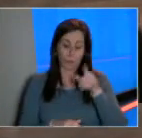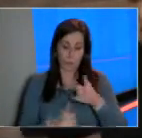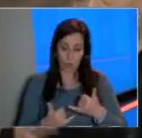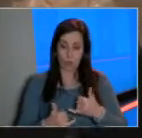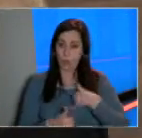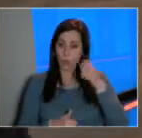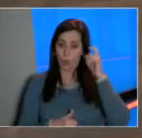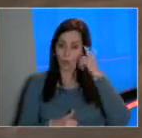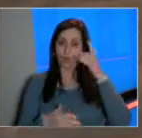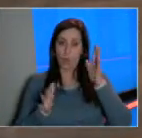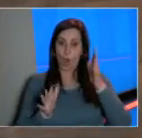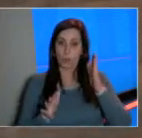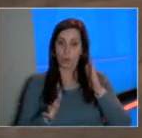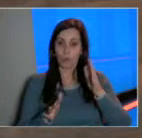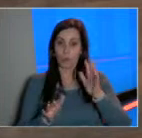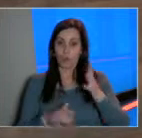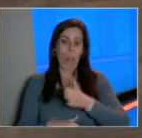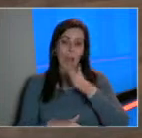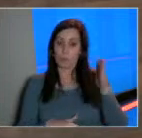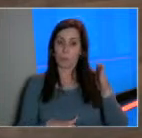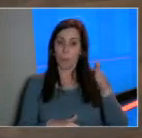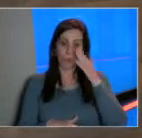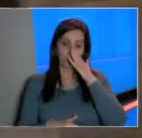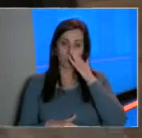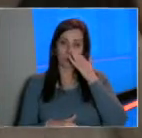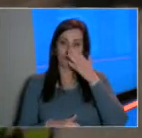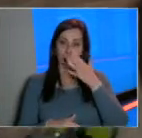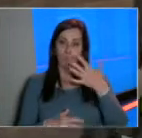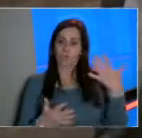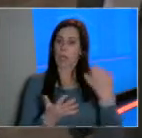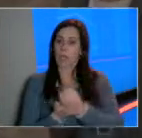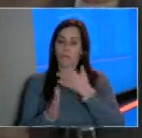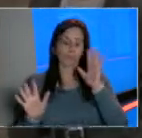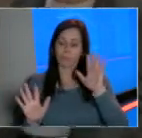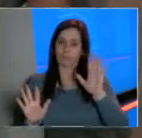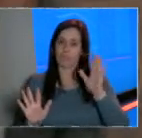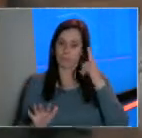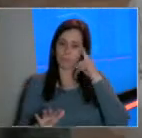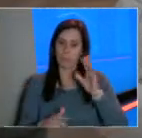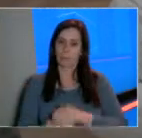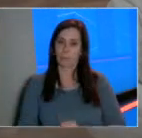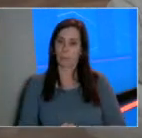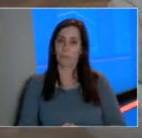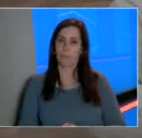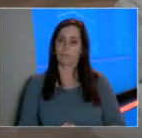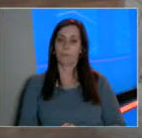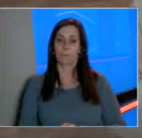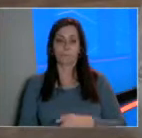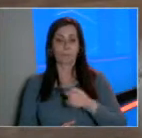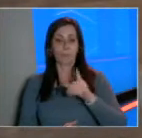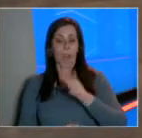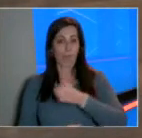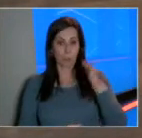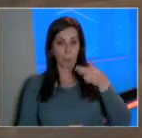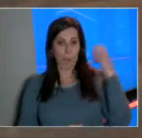אומרת, אני חושש מאוד ששם השמאל יחזיק בהגד המדינה, זו דעתי ש... אתה חושב